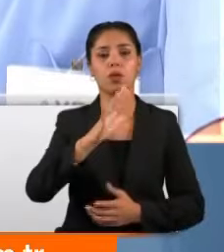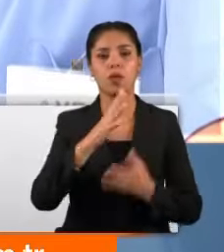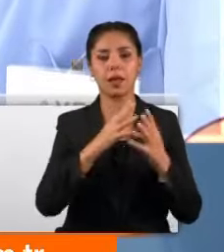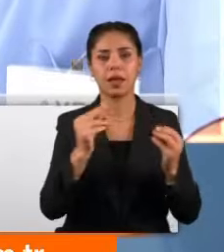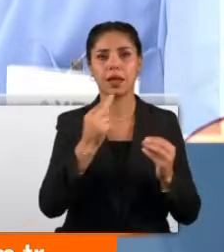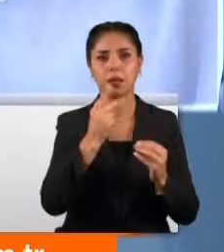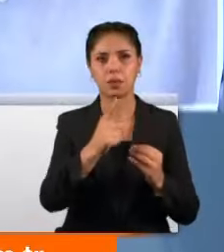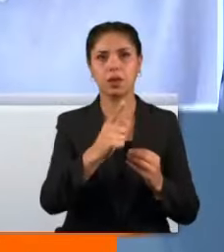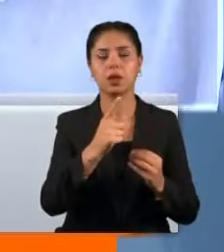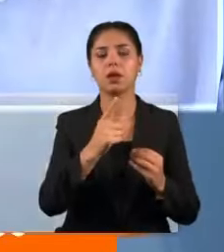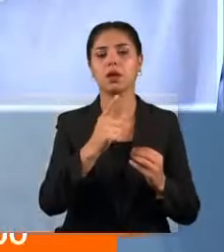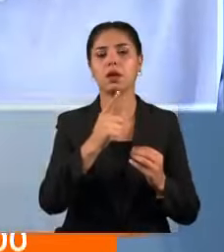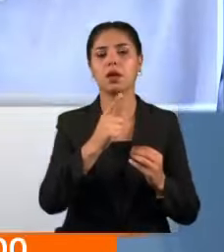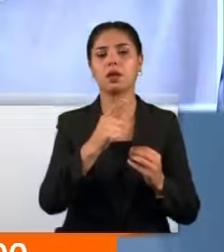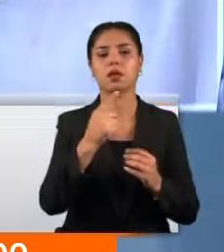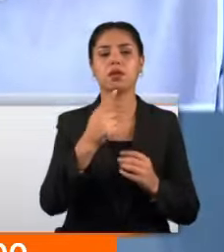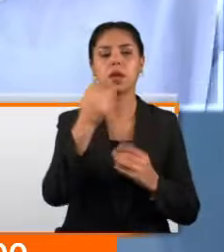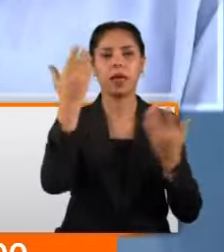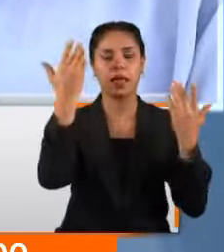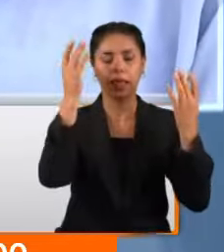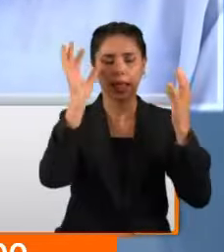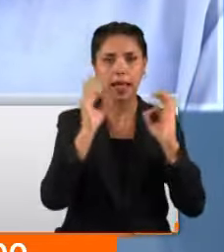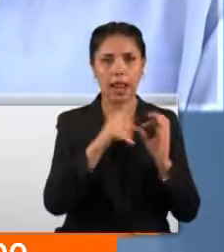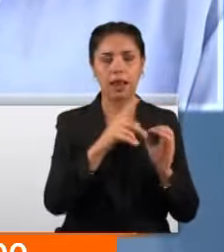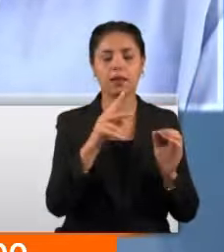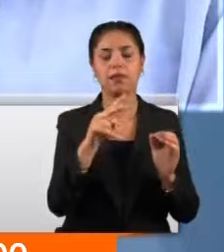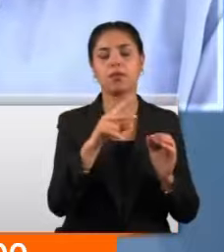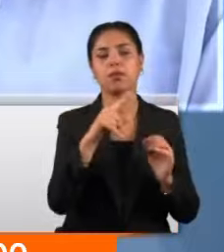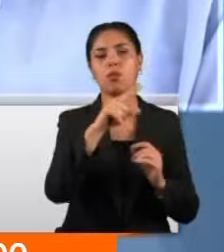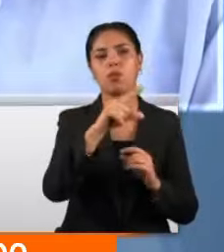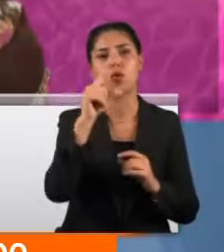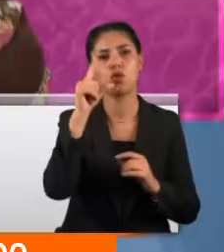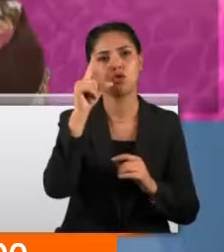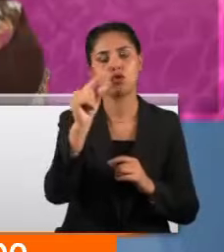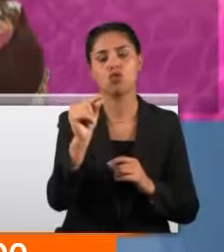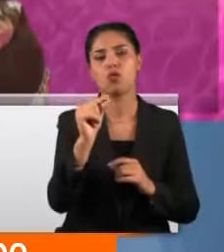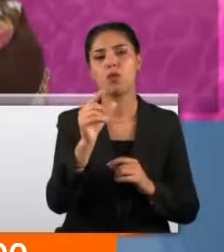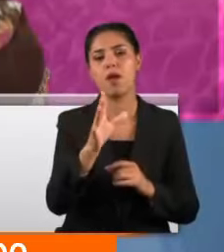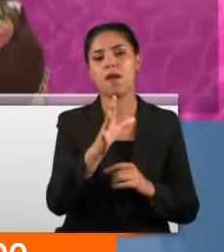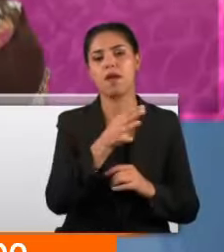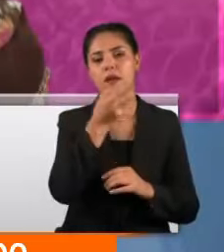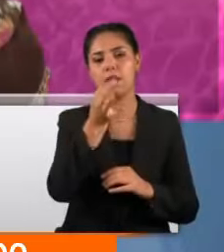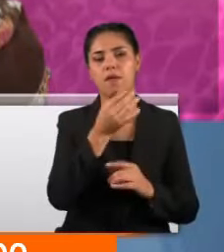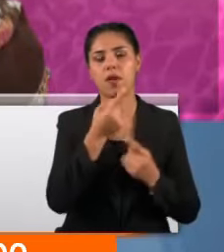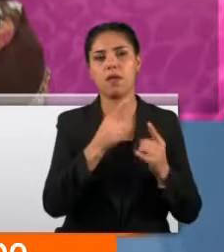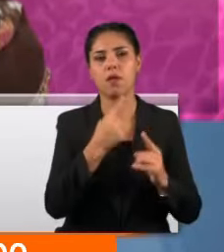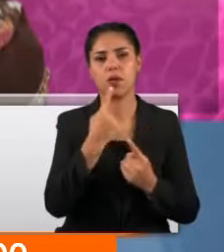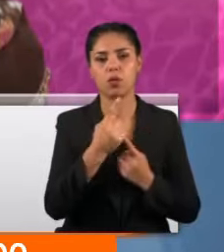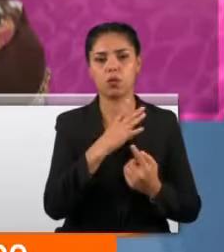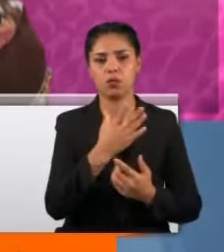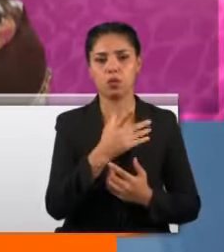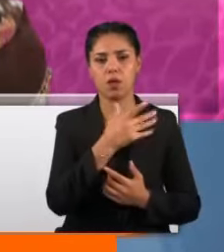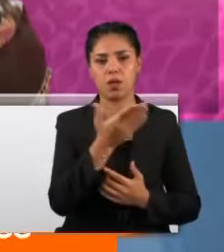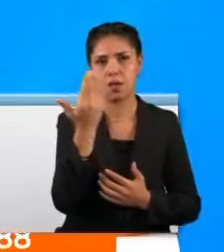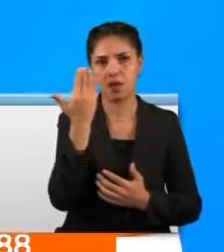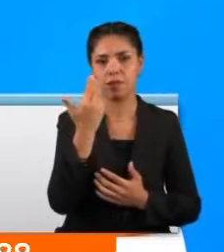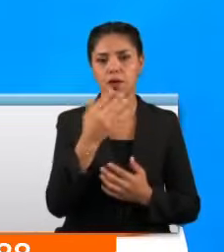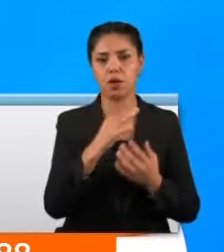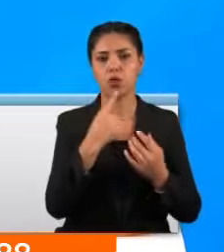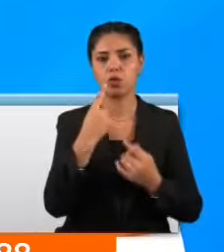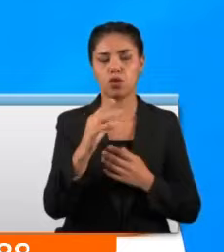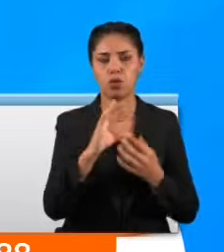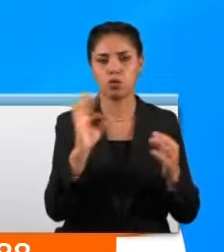kadının gelini de şüpheli ifadeleriyle bir kez daha dikkatleri üzerine çekti. Az önce sürekli söylediğin bir cümle var. Onu da sana bir izleteyim.